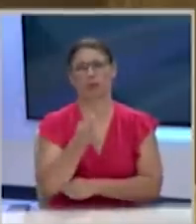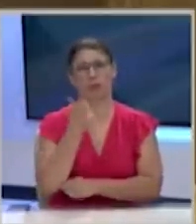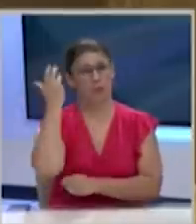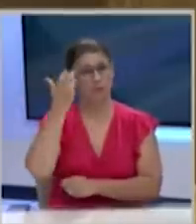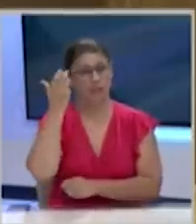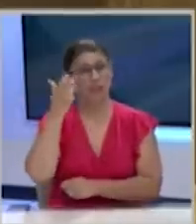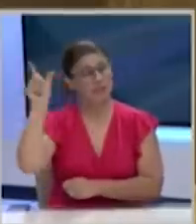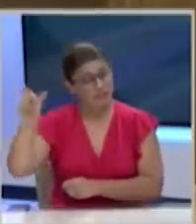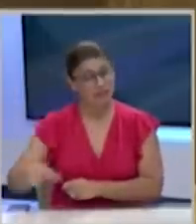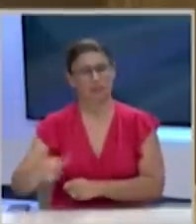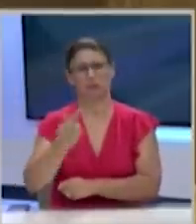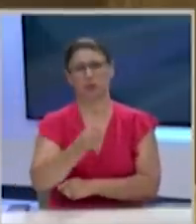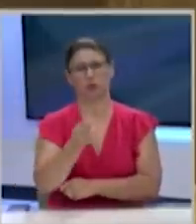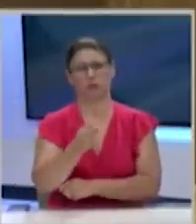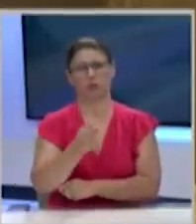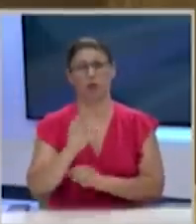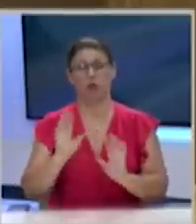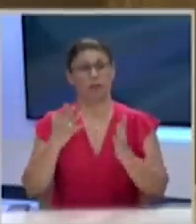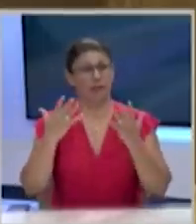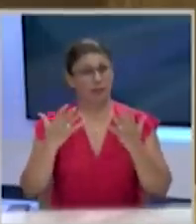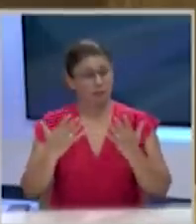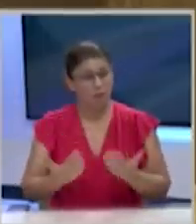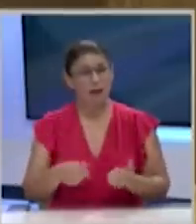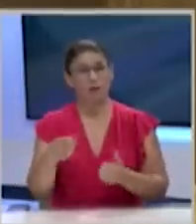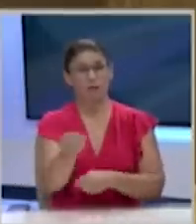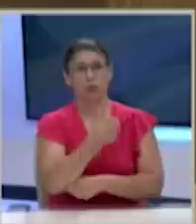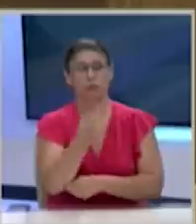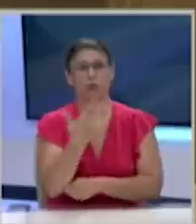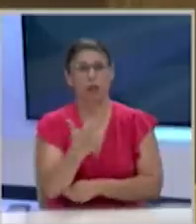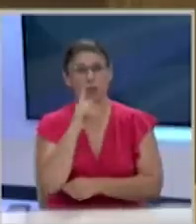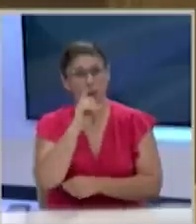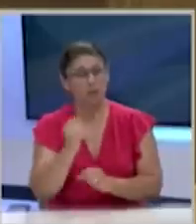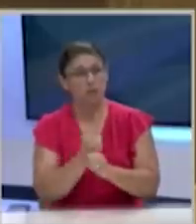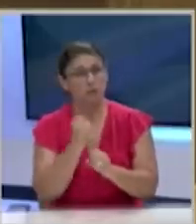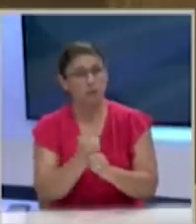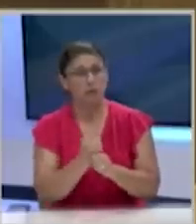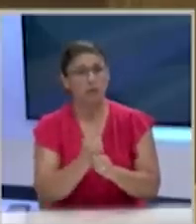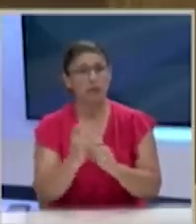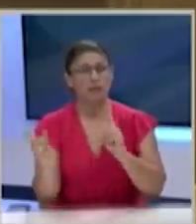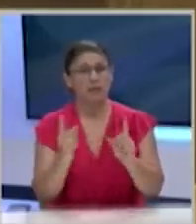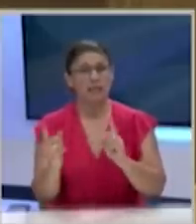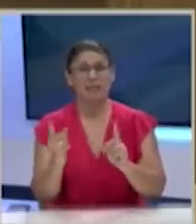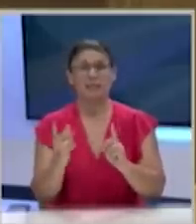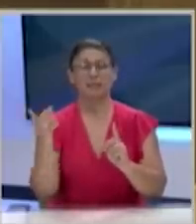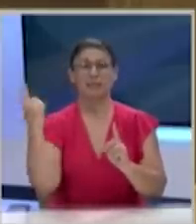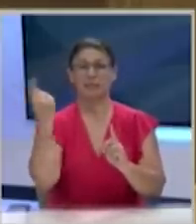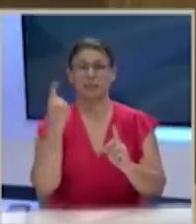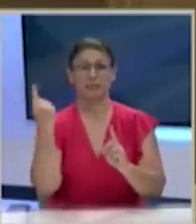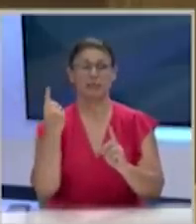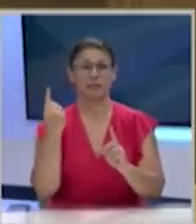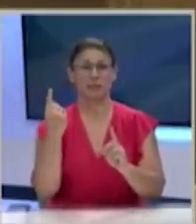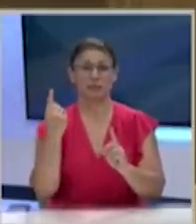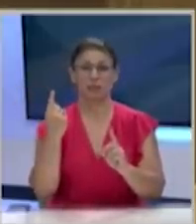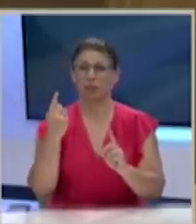ίδιες πυροσβεστικές. Για το ότι οι υπάρχοντες πυροσβέστες κάνουν το καθήκον τους σε αντίστοιχες συνθήκες και